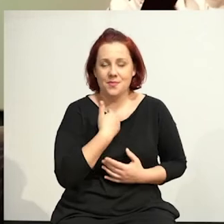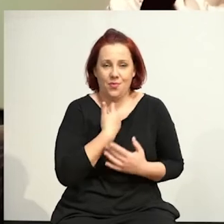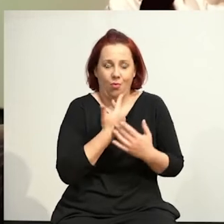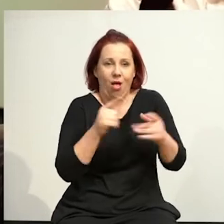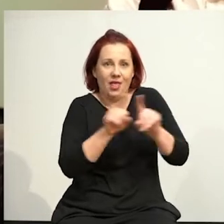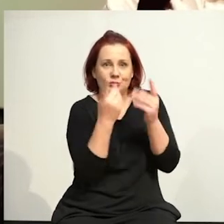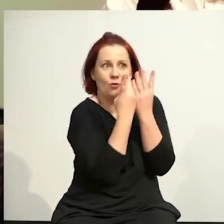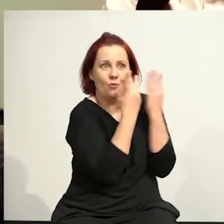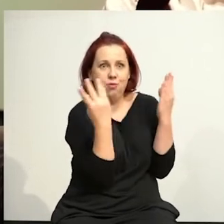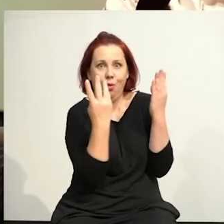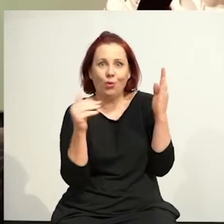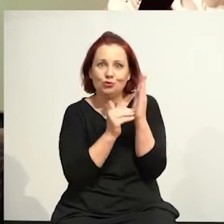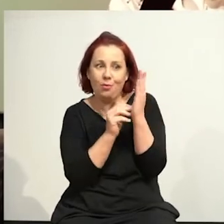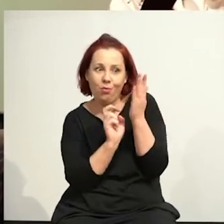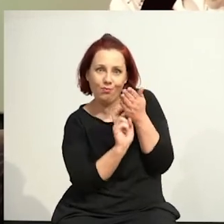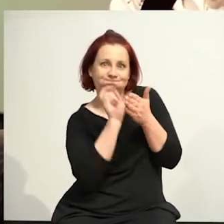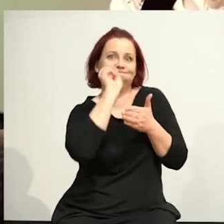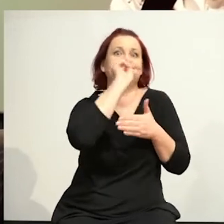płot przedrzeć.